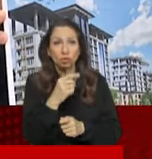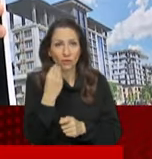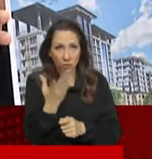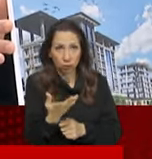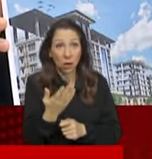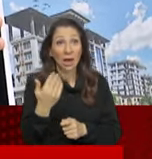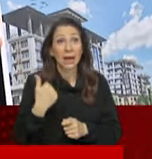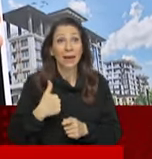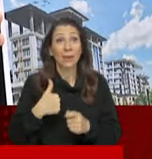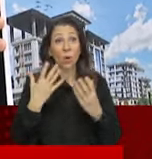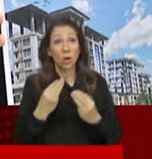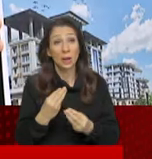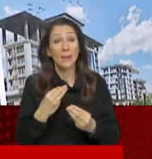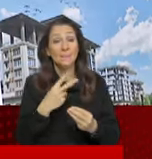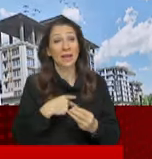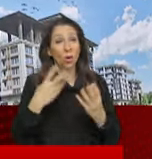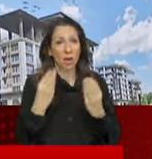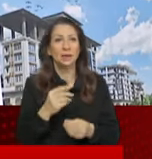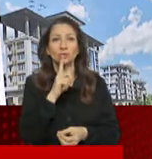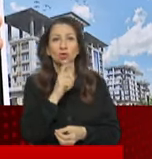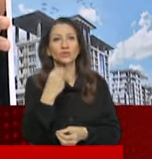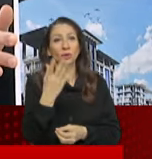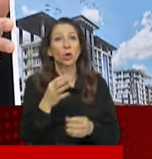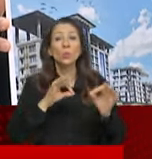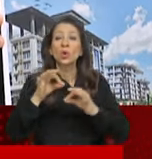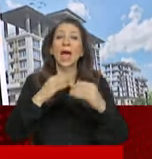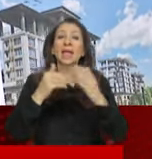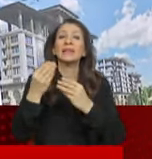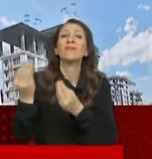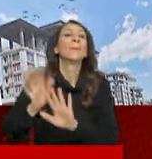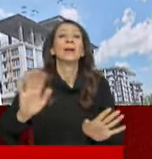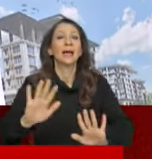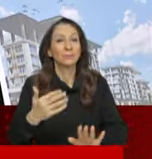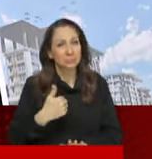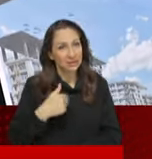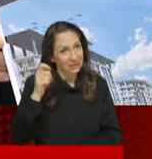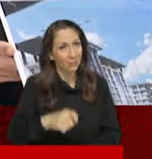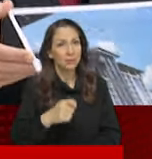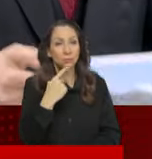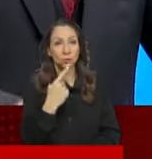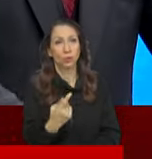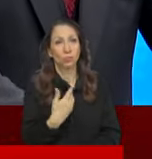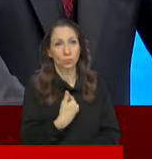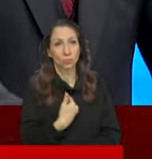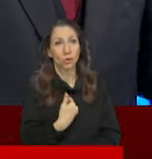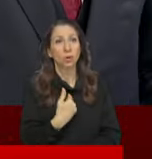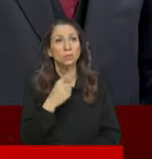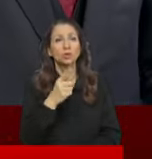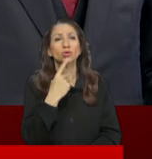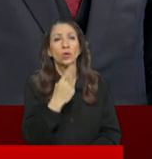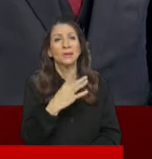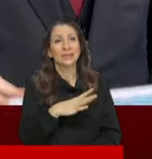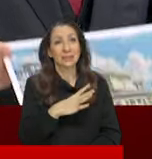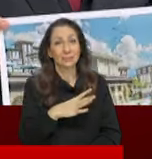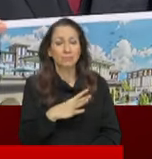ediyoruz kamu olaraktan yapmayı belediye olarak yapmayı size müteahhide bırakmadan yapmayı taahhü ediyorum diye ifade ediyorum burada şunu da ifade